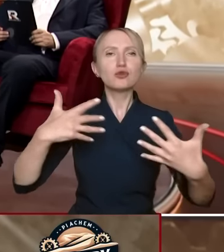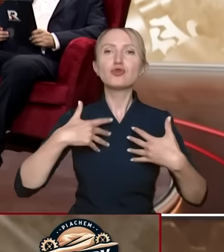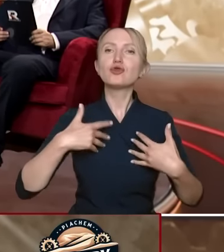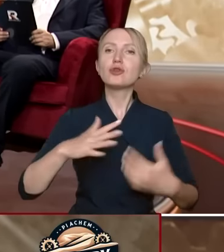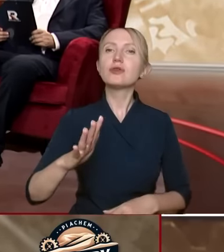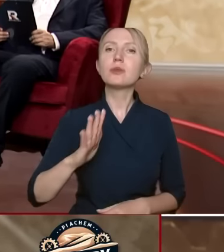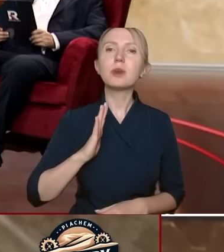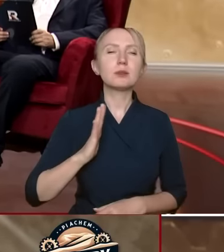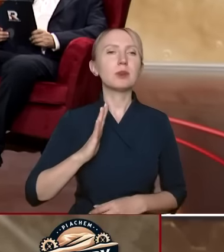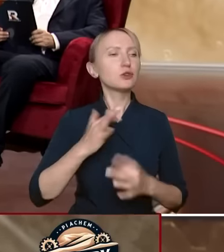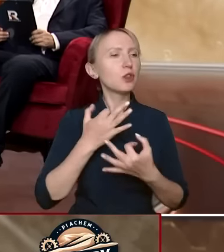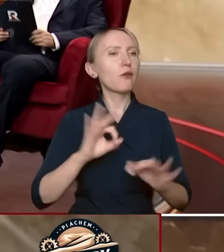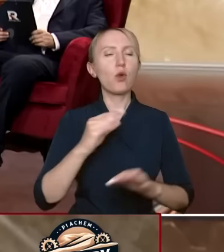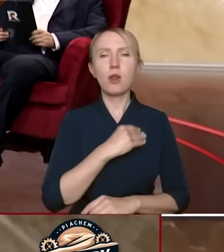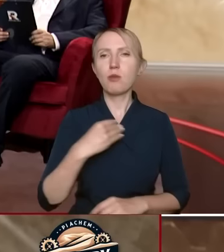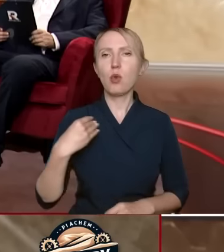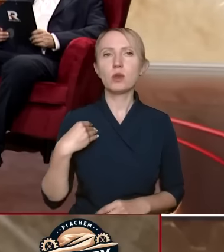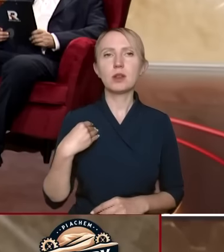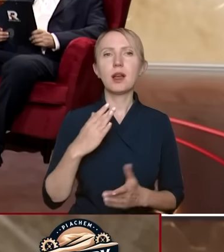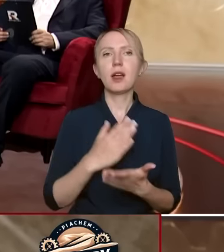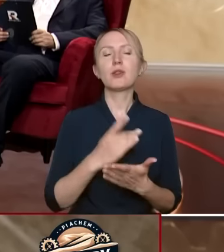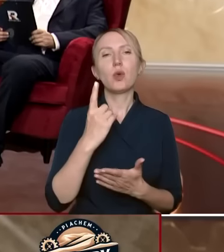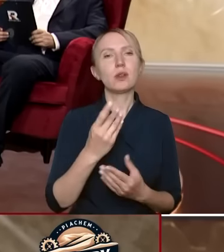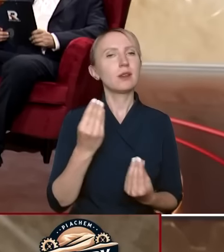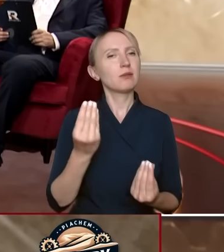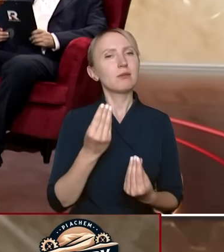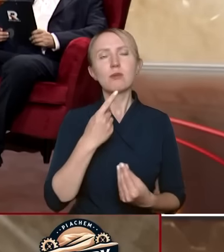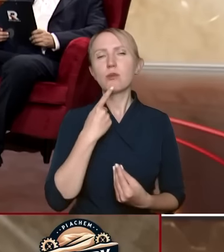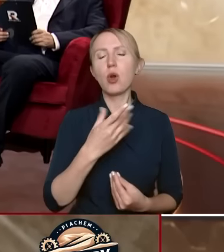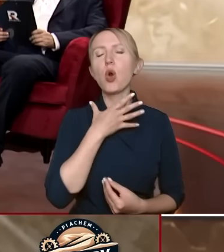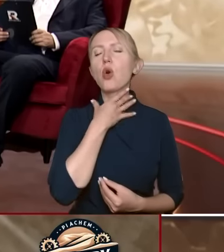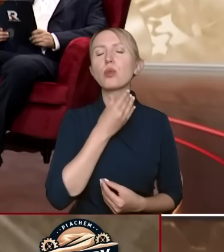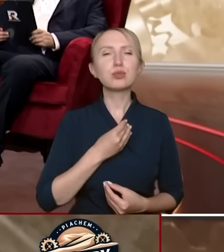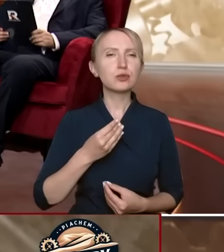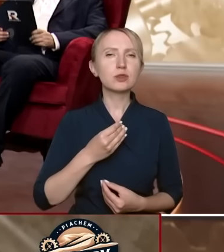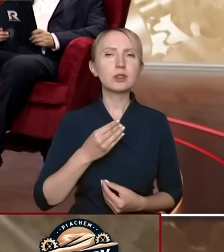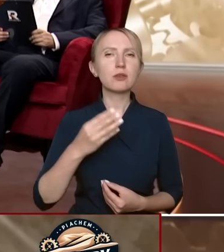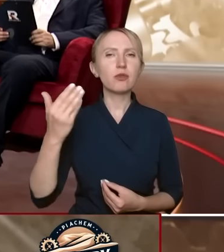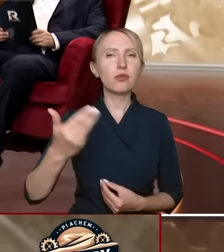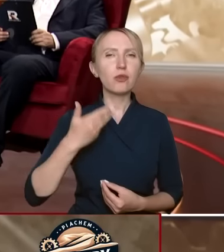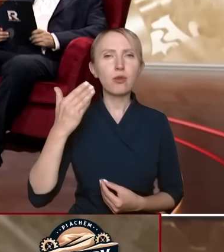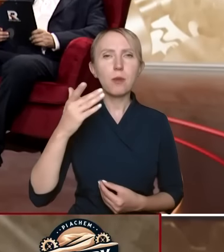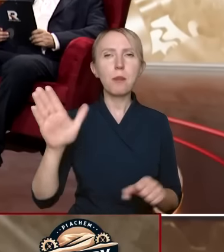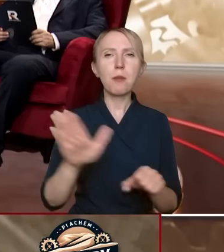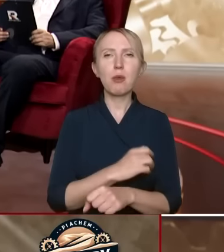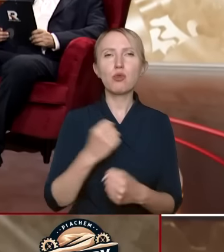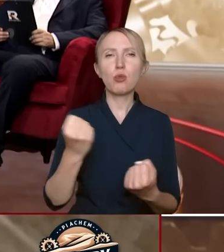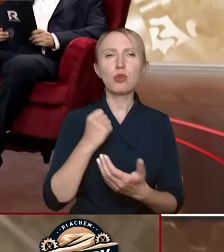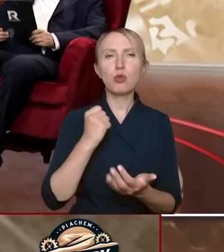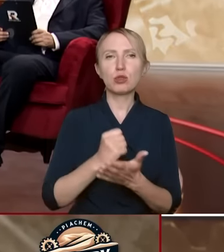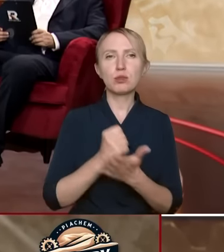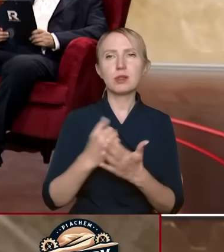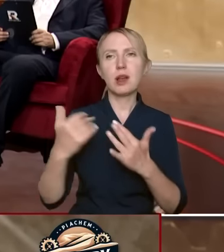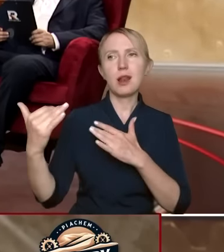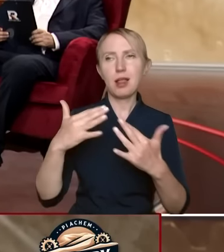bezpiecznej, wolnej Polsce. I tylko jeszcze odniosę się do tych obrzydliwych słów pełnomocnika do spraw